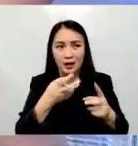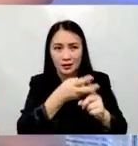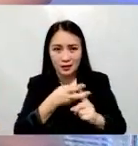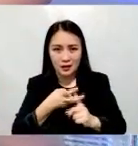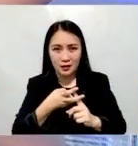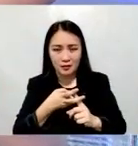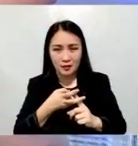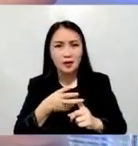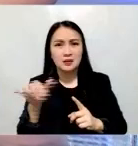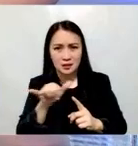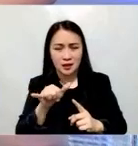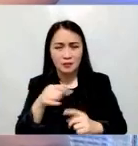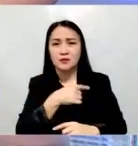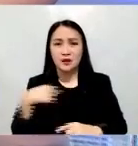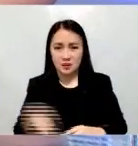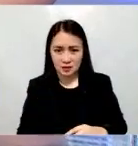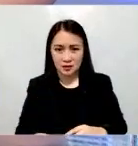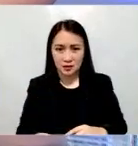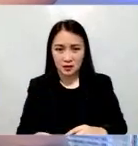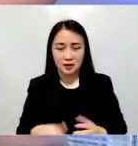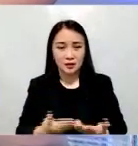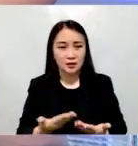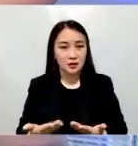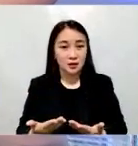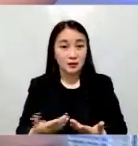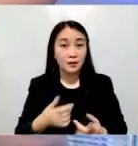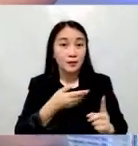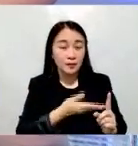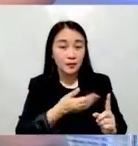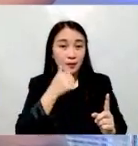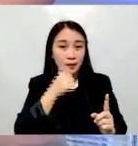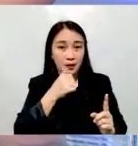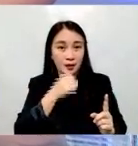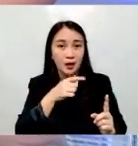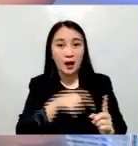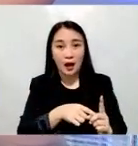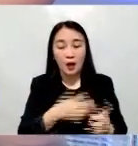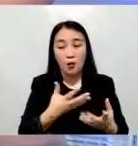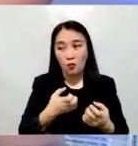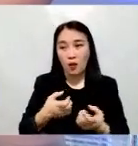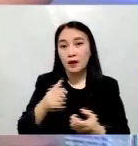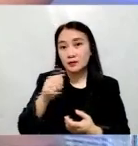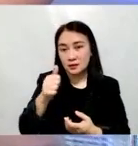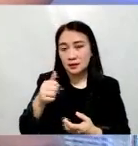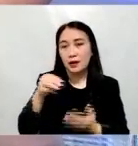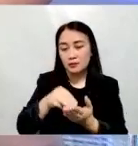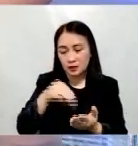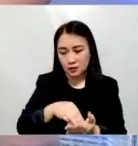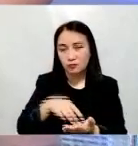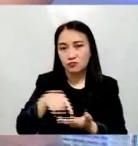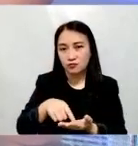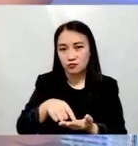Chinese rin. Ang biktima, pinatutubos umano ng 10 milyong piso at ginahasa pa. Nasa frontline ng balitang yan,